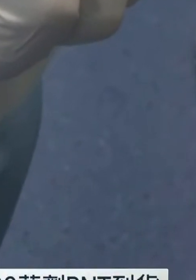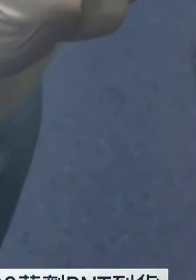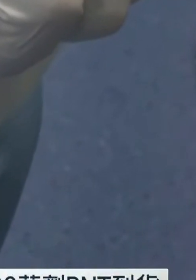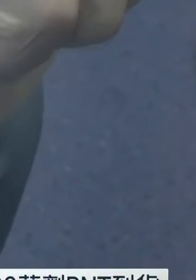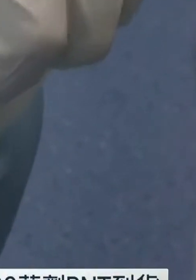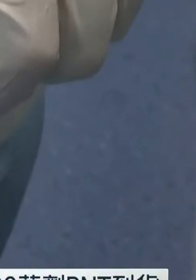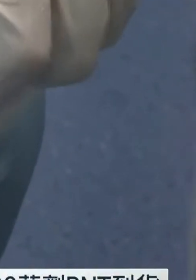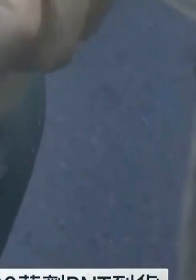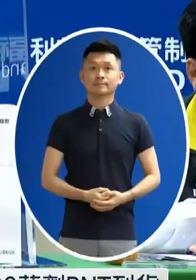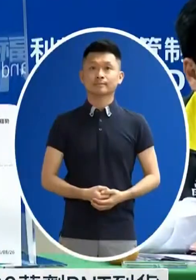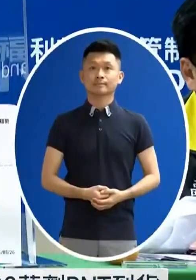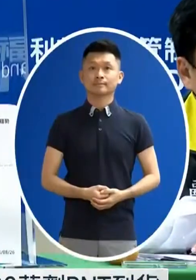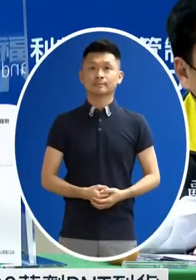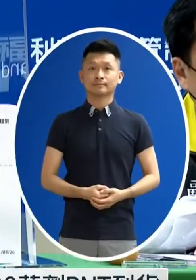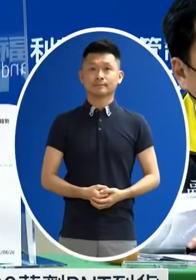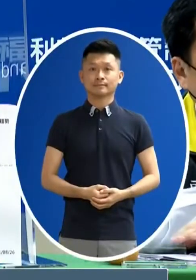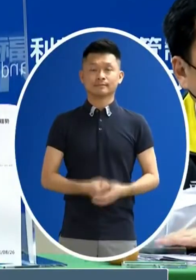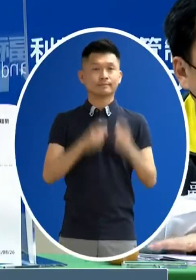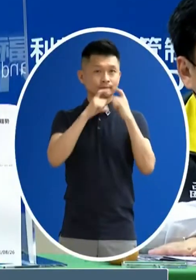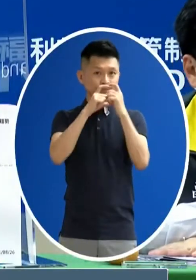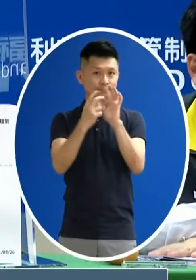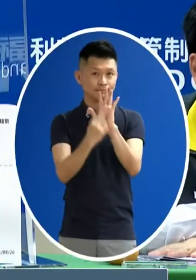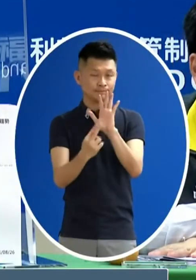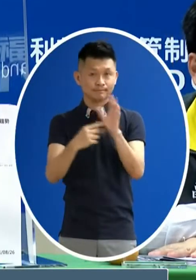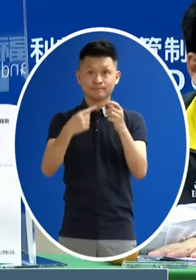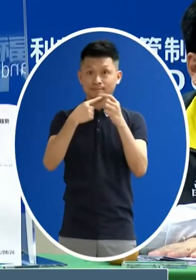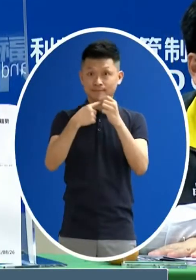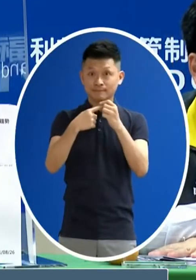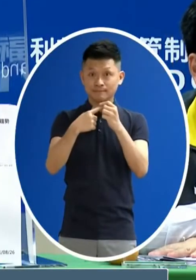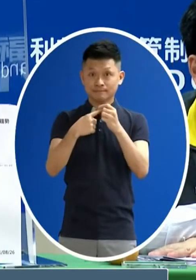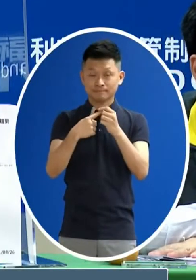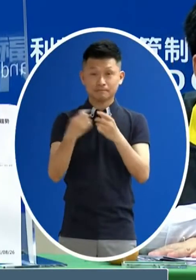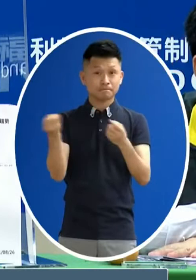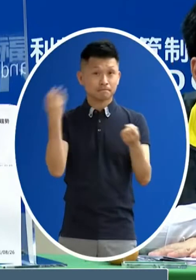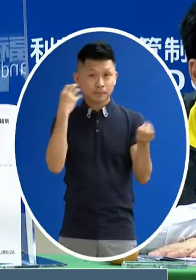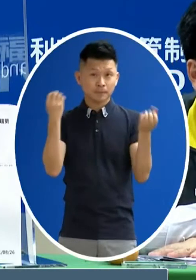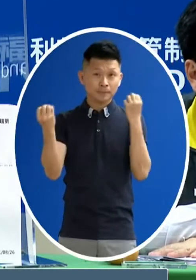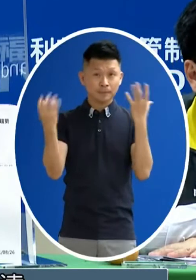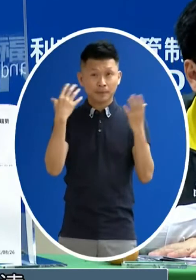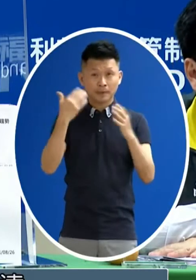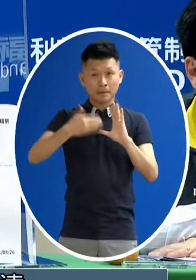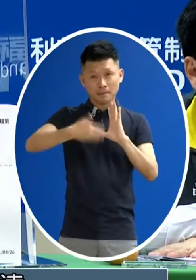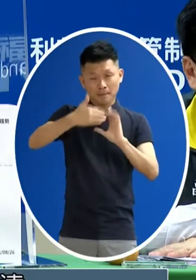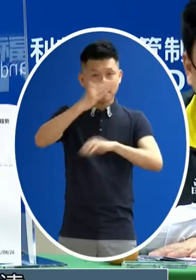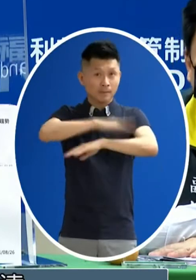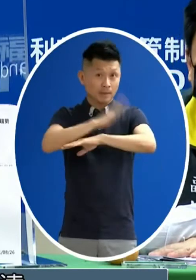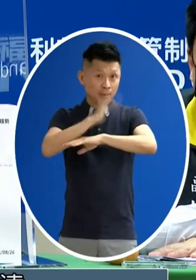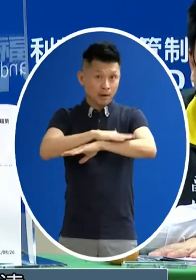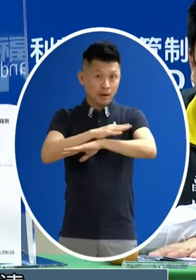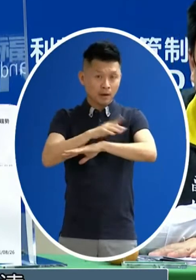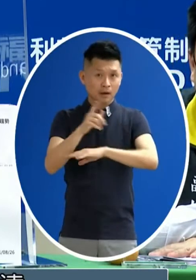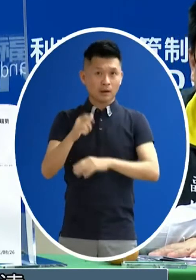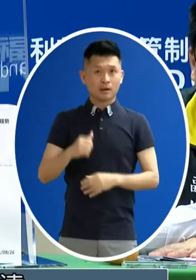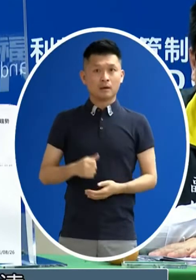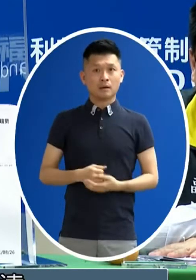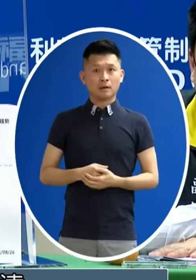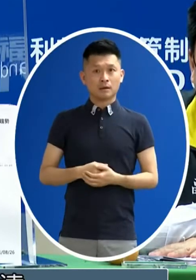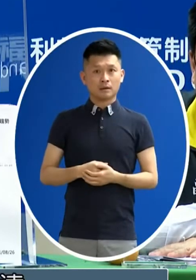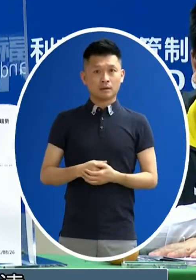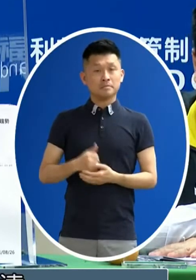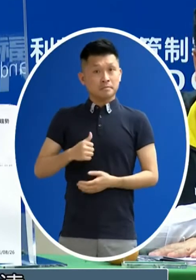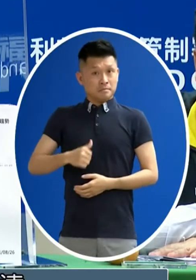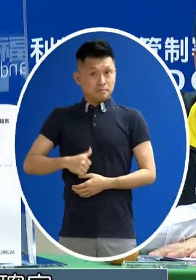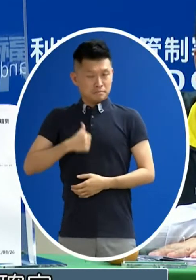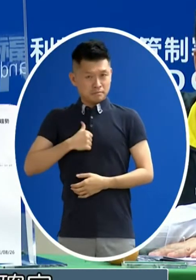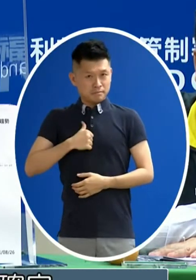期还没确定。 第一个哈，相关的这些报道哈，应该是还跟事实没有相距很远